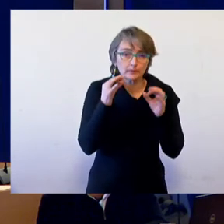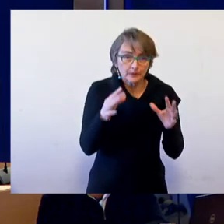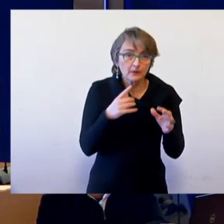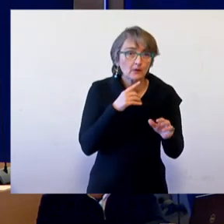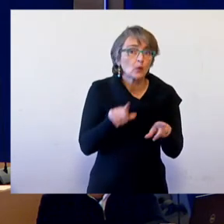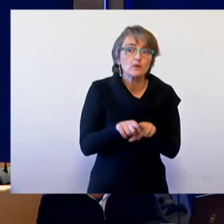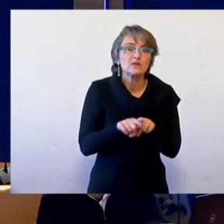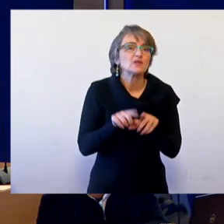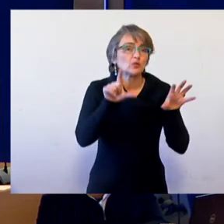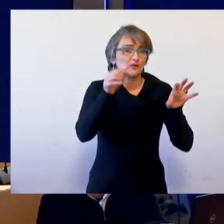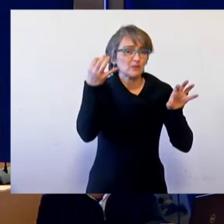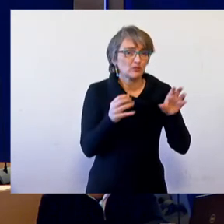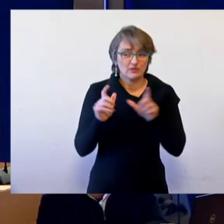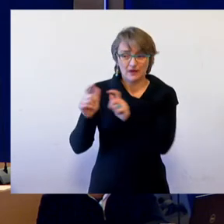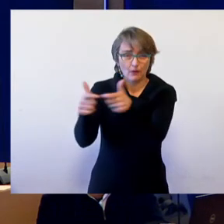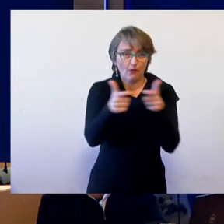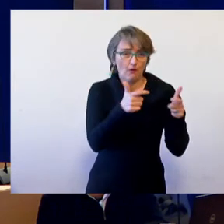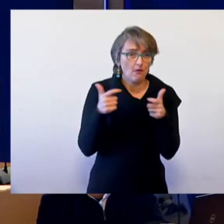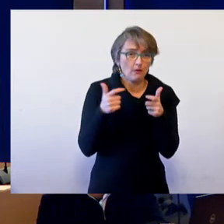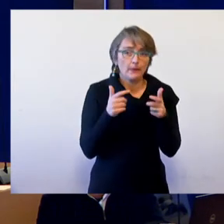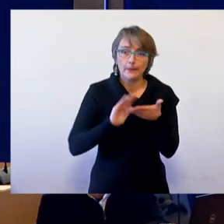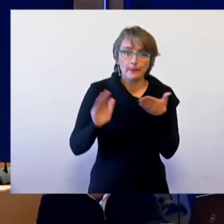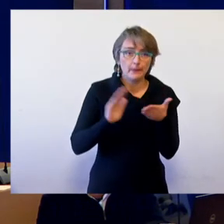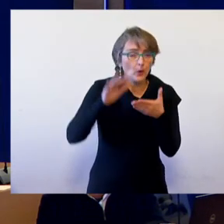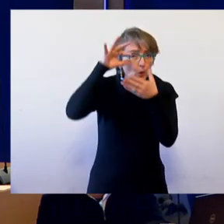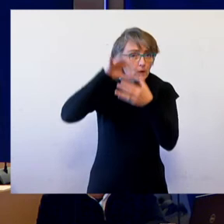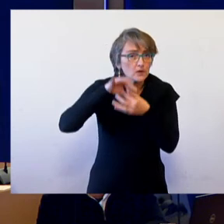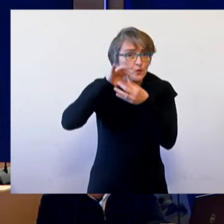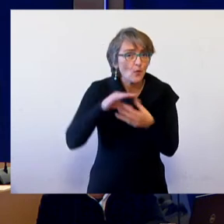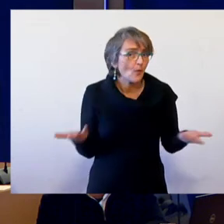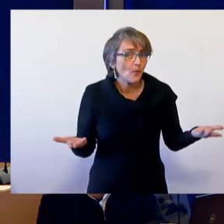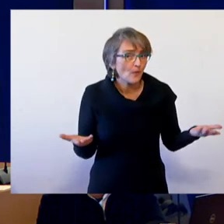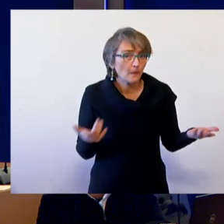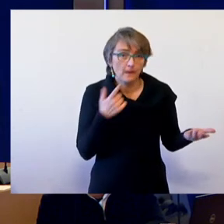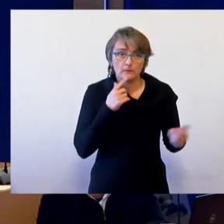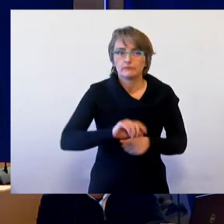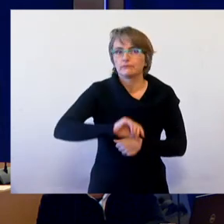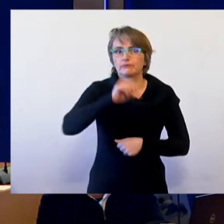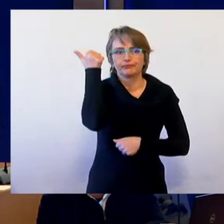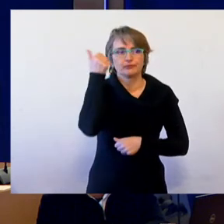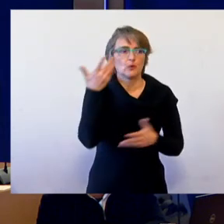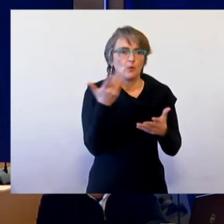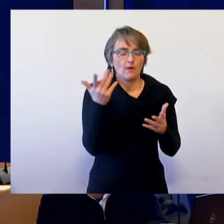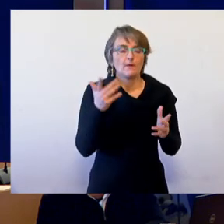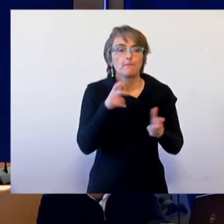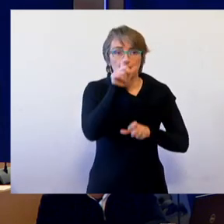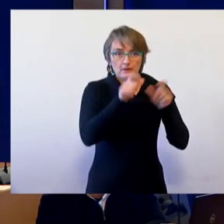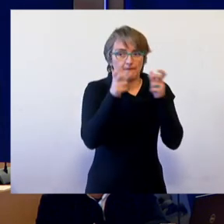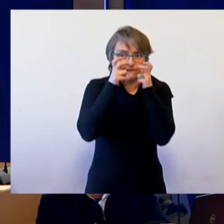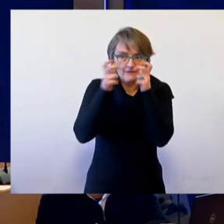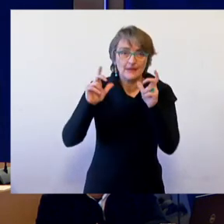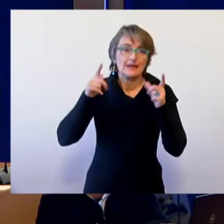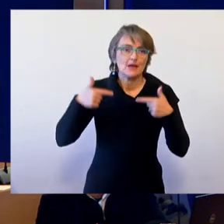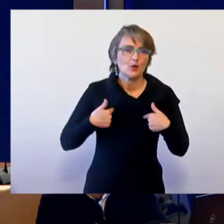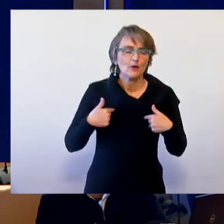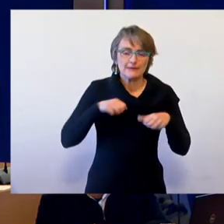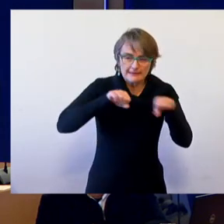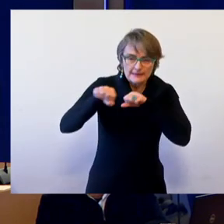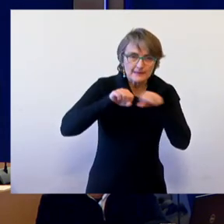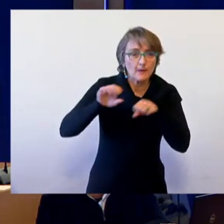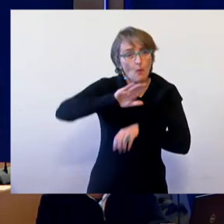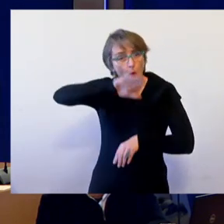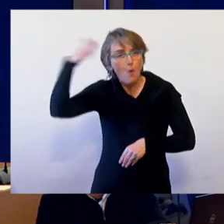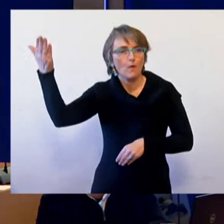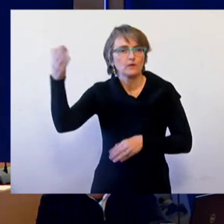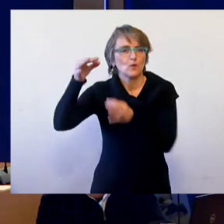aconfessionnels, c'est surtout en fait ce qui augmente, c'est l'attrait des écoles dites alternatives qui présentent aujourd'hui le plus de succès